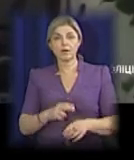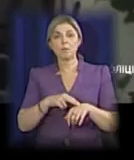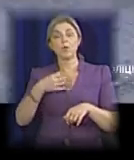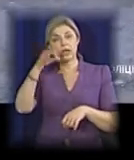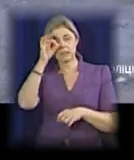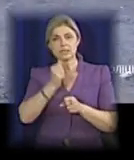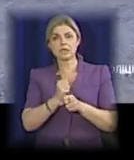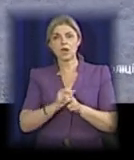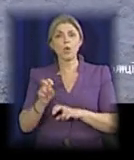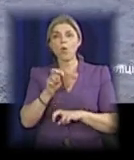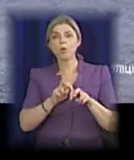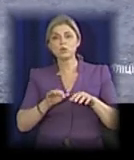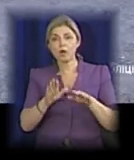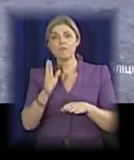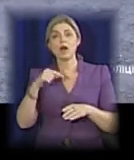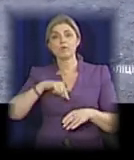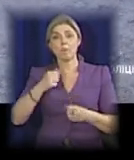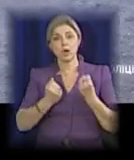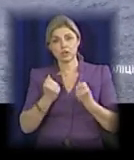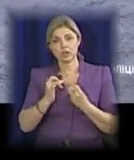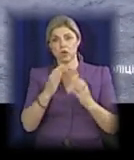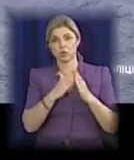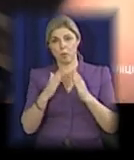Поліцейські провели обшуки в автомобілях та домівці братів.